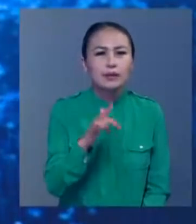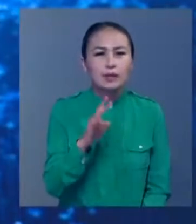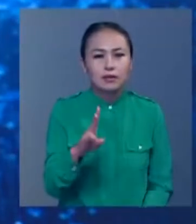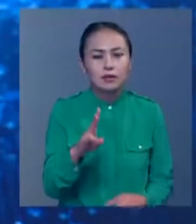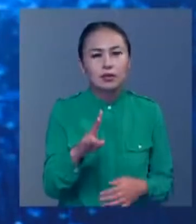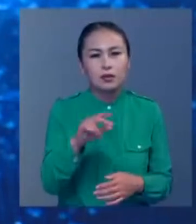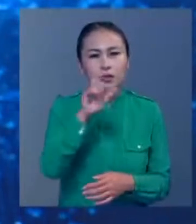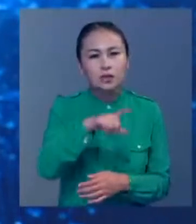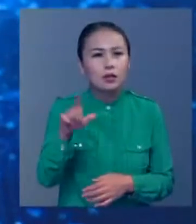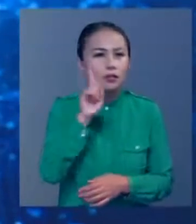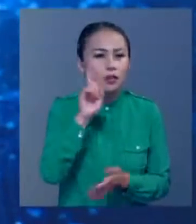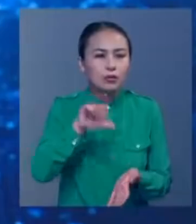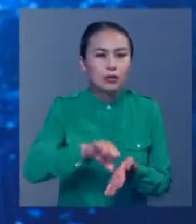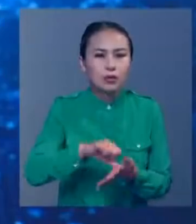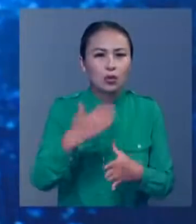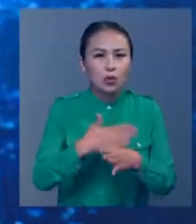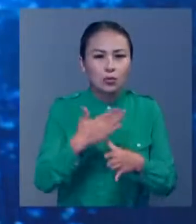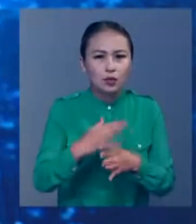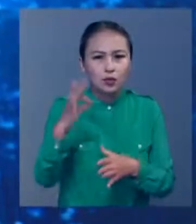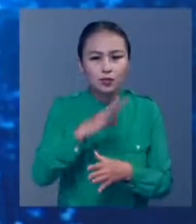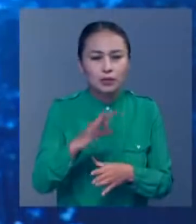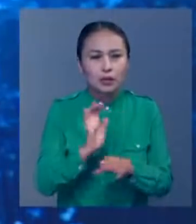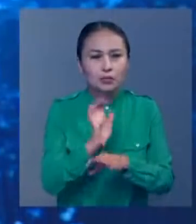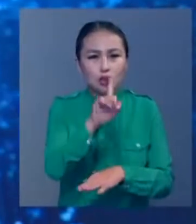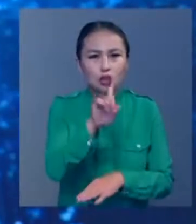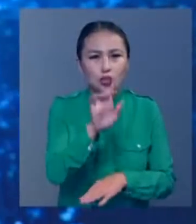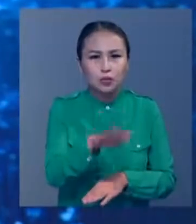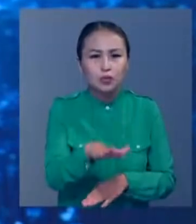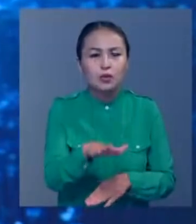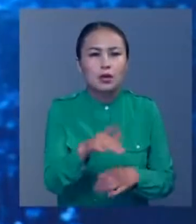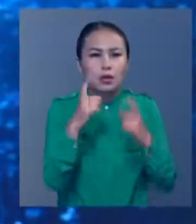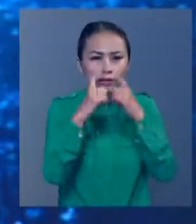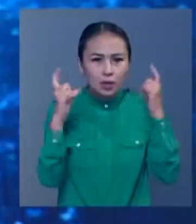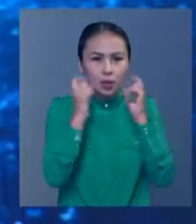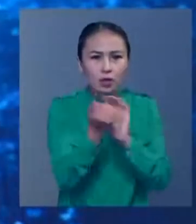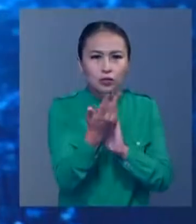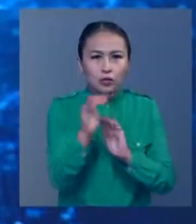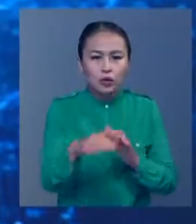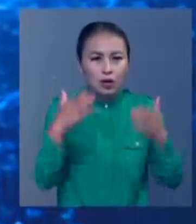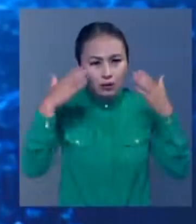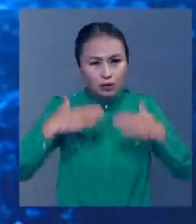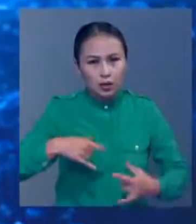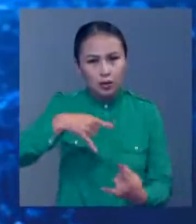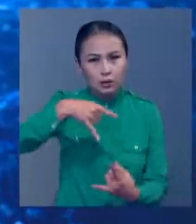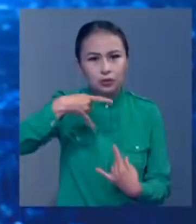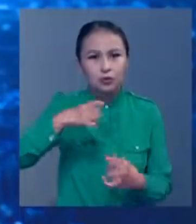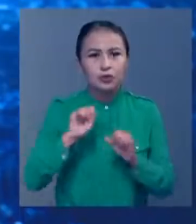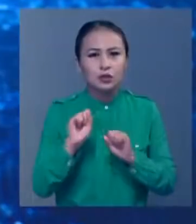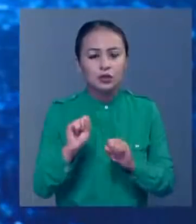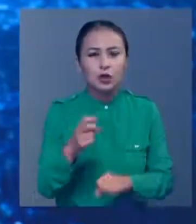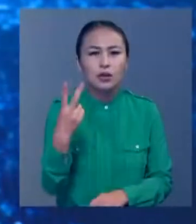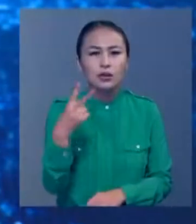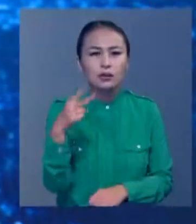Дағыстандық волонтерлер Маңғыстау өңіріне гуманитарлық көмек жіберді. 100 мың дана бетперде, 13 мың қорғаныш костюмі мен 2 мың